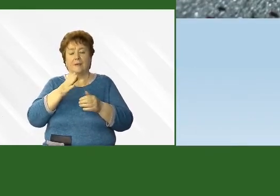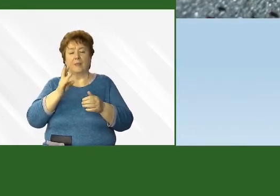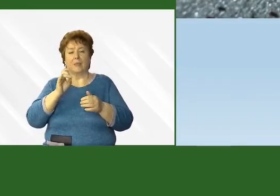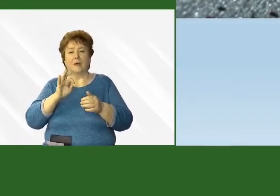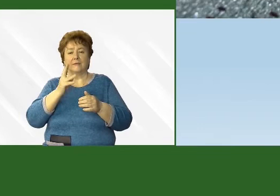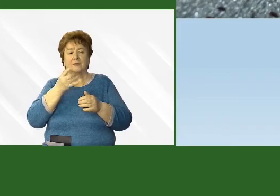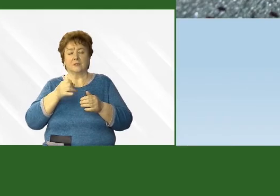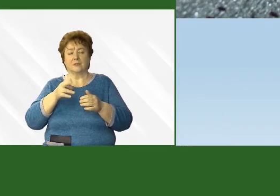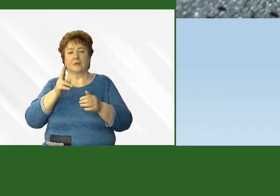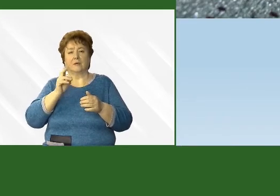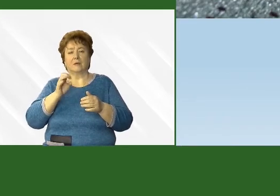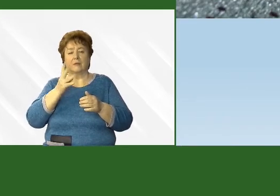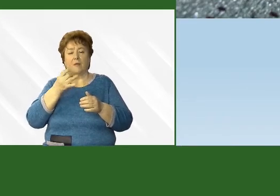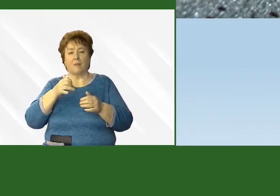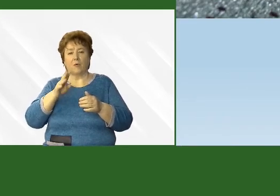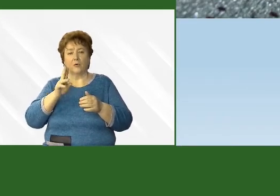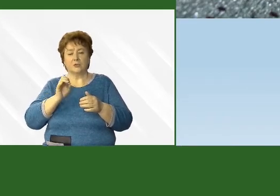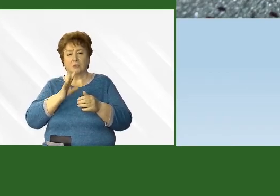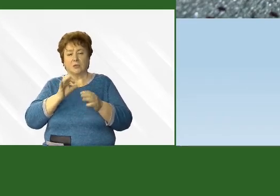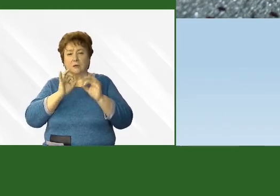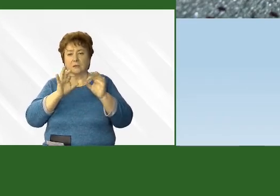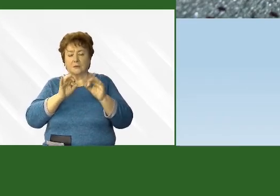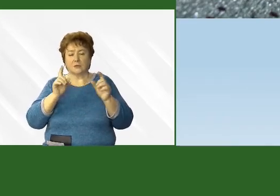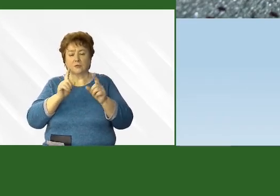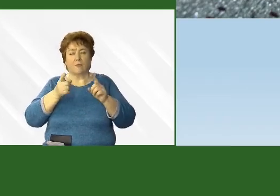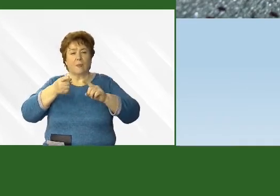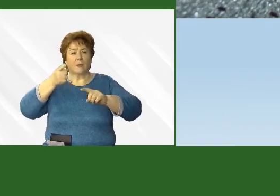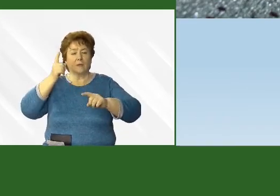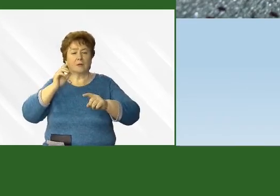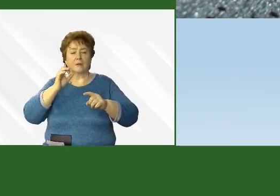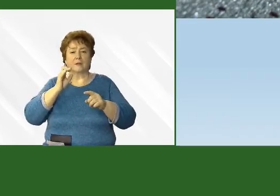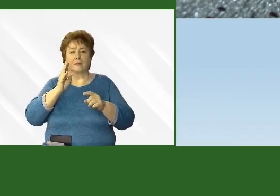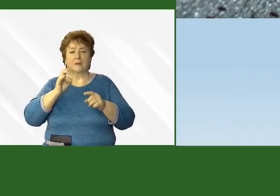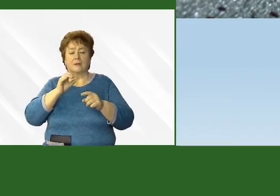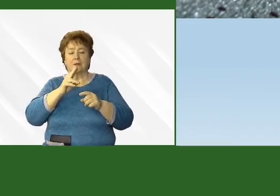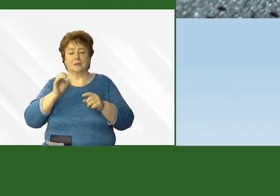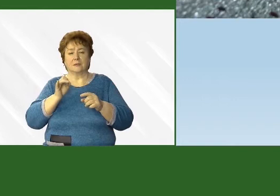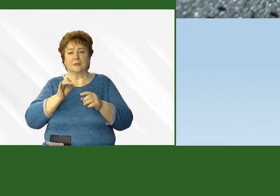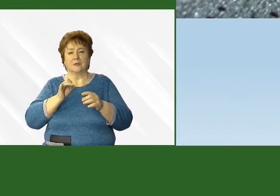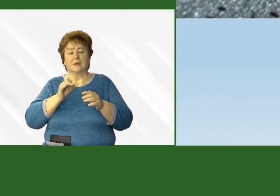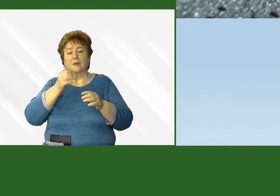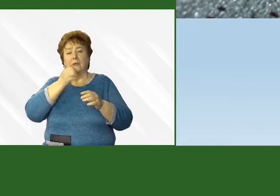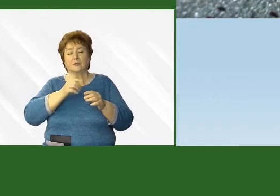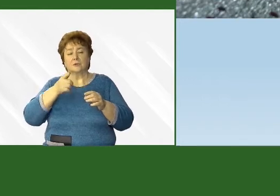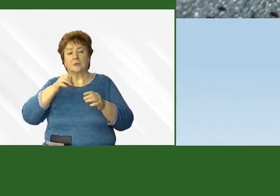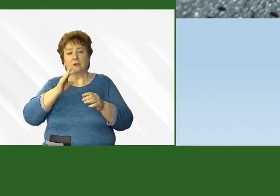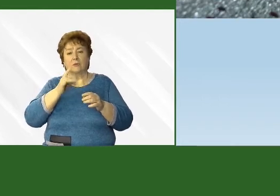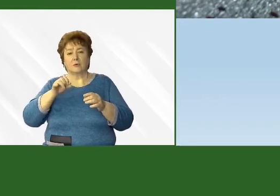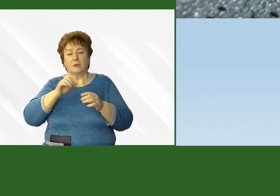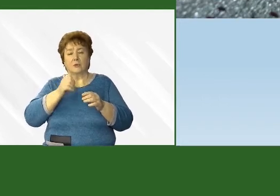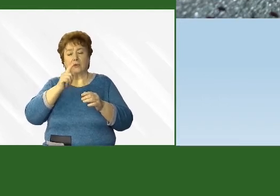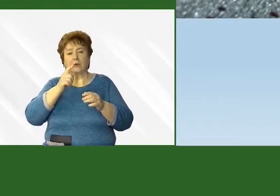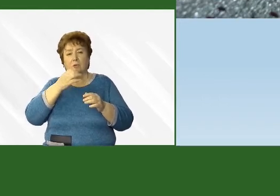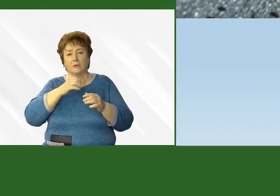норвежские китобои в XIX веке рассказывали, что в далекой Антарктике у острова Южная Георгия в